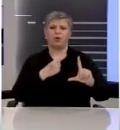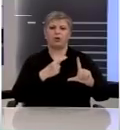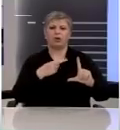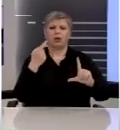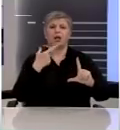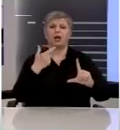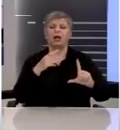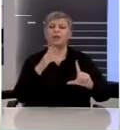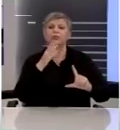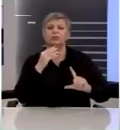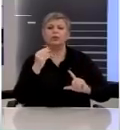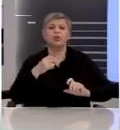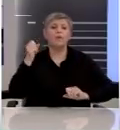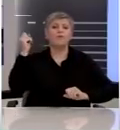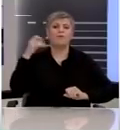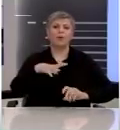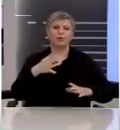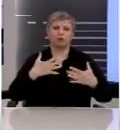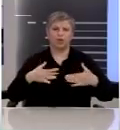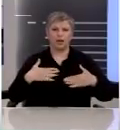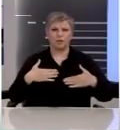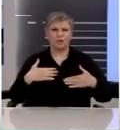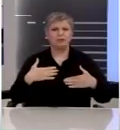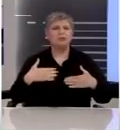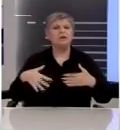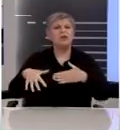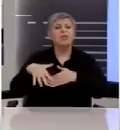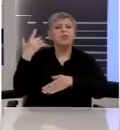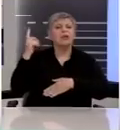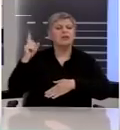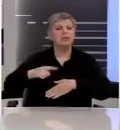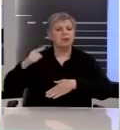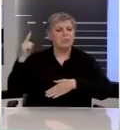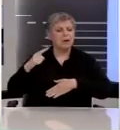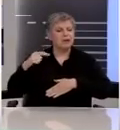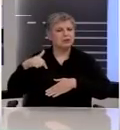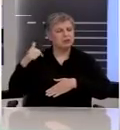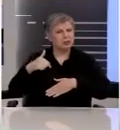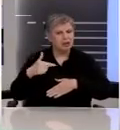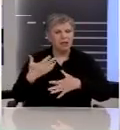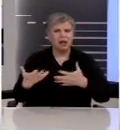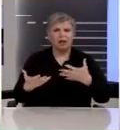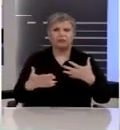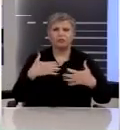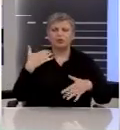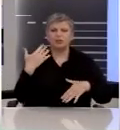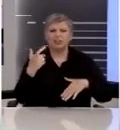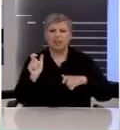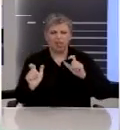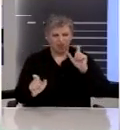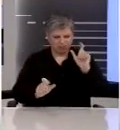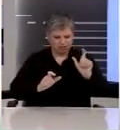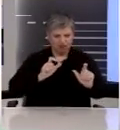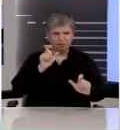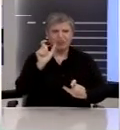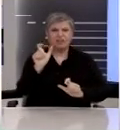15 μέρες τώρα το μόνο που ακούει ο ελληνικός λαός για την υπόθεση αυτή είναι άναρθρες κραυγές και σκόρπιες λέξεις, που αν τις βάλει κανείς